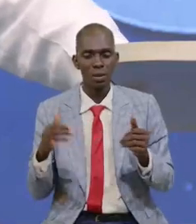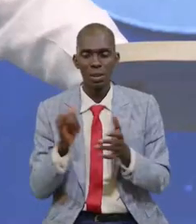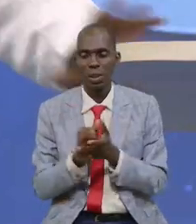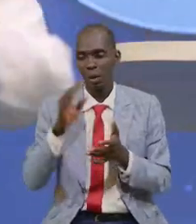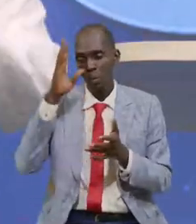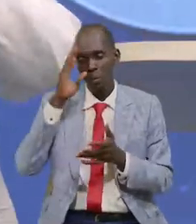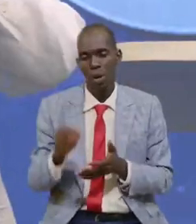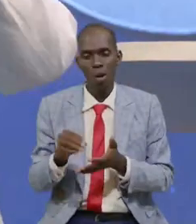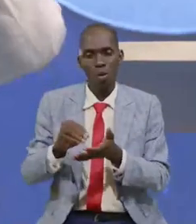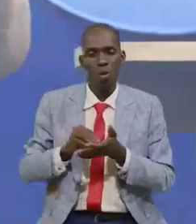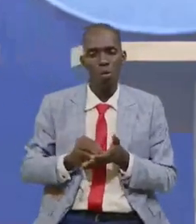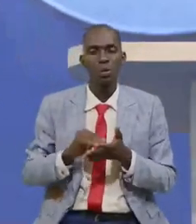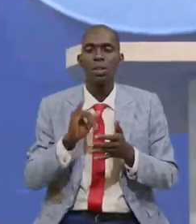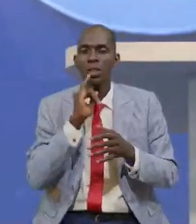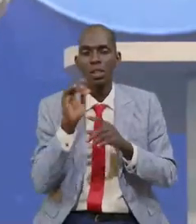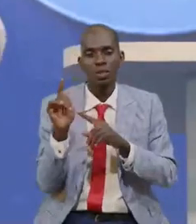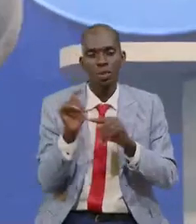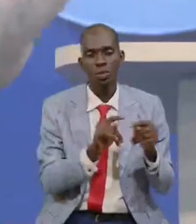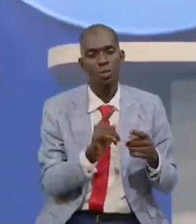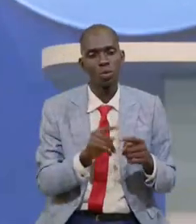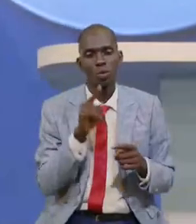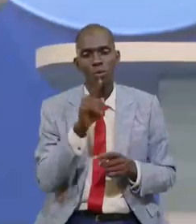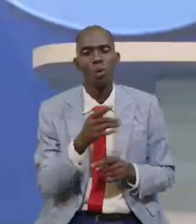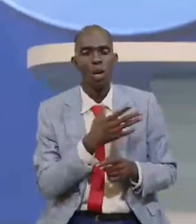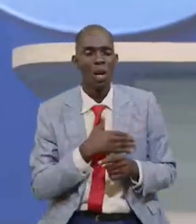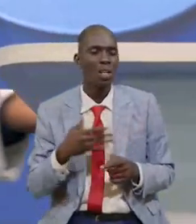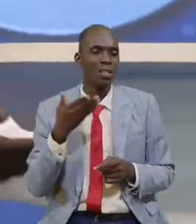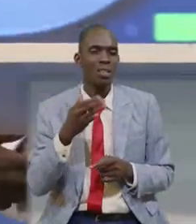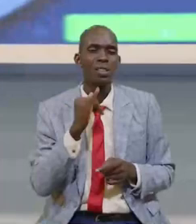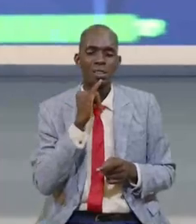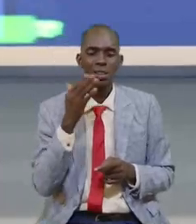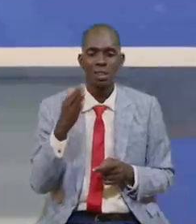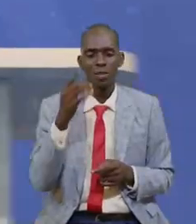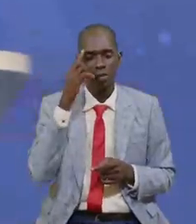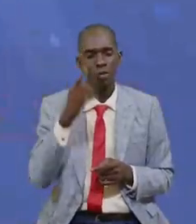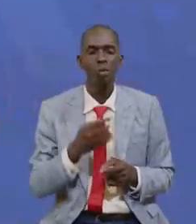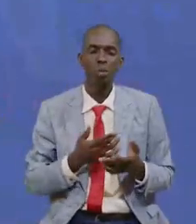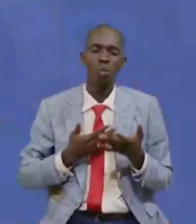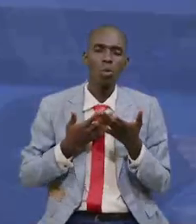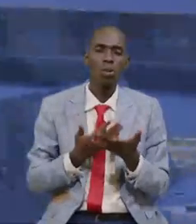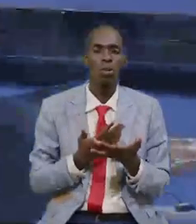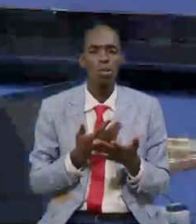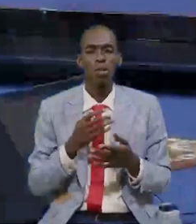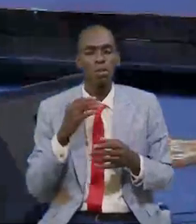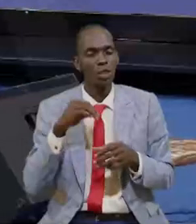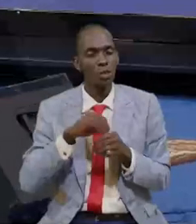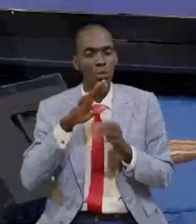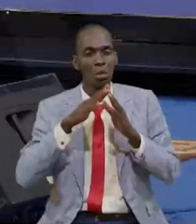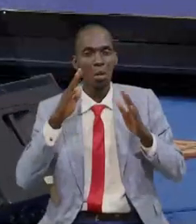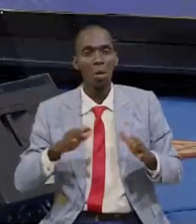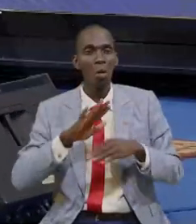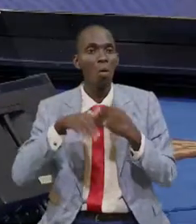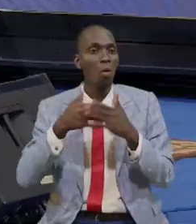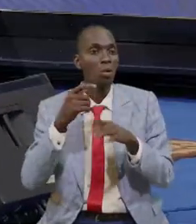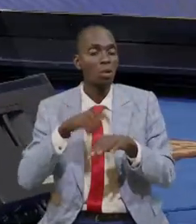Tout ce qu'il a vous appartient. Il est là pour vous. Il est avec vous. Il est en vous. Il est avec vous à la maison à tout moment. Tout